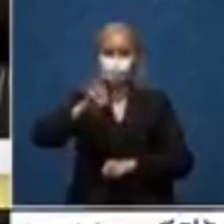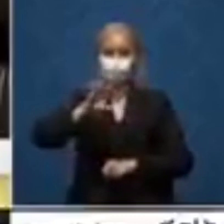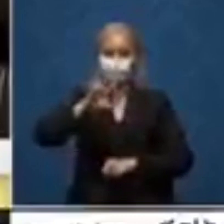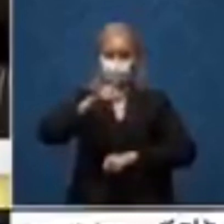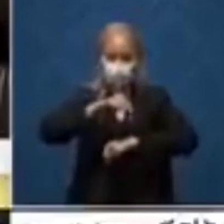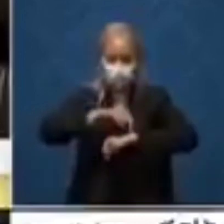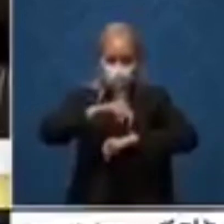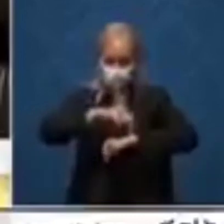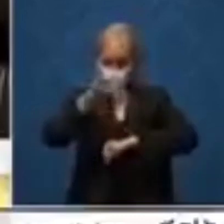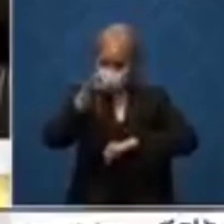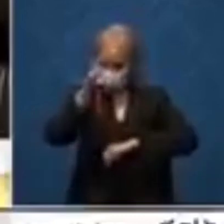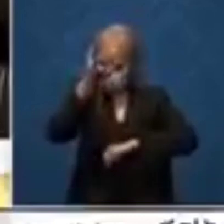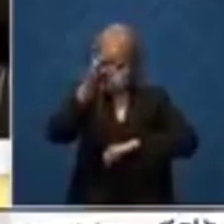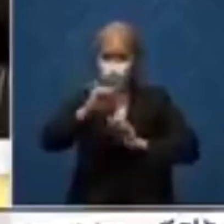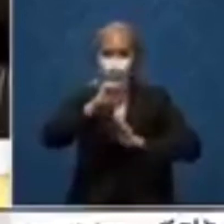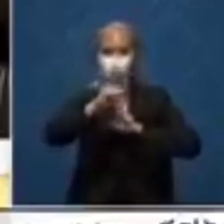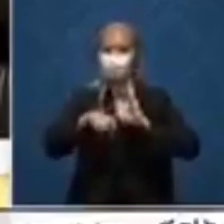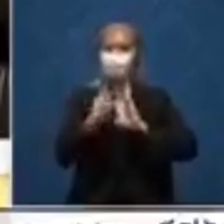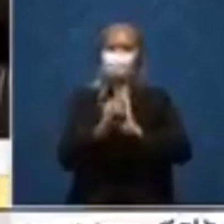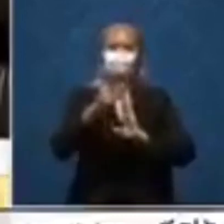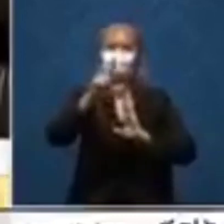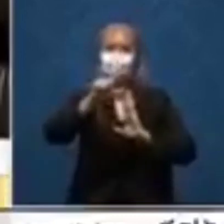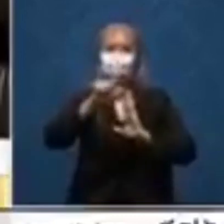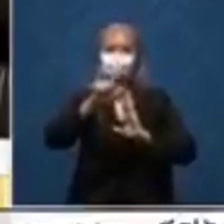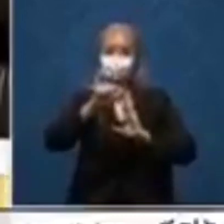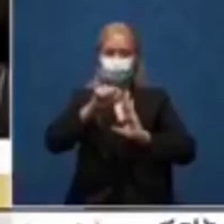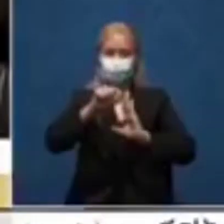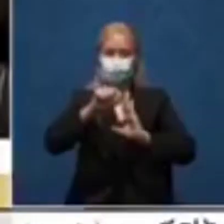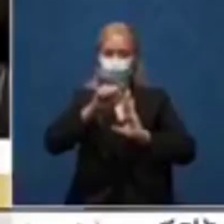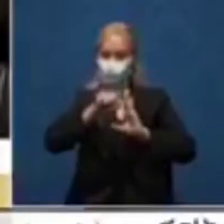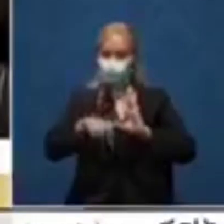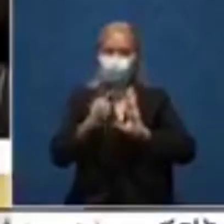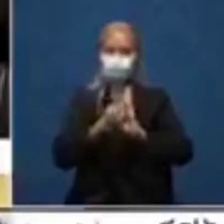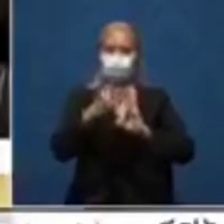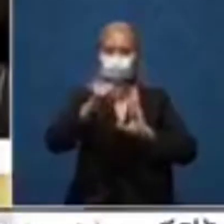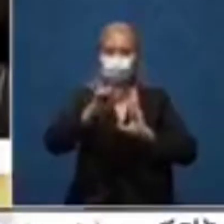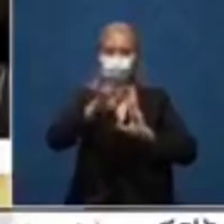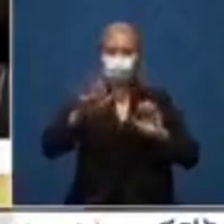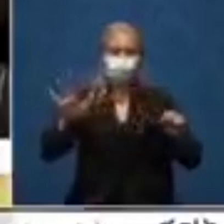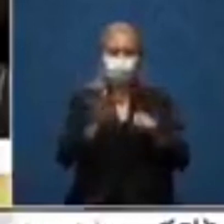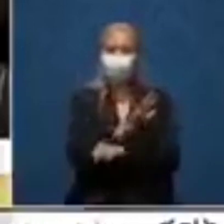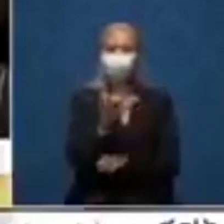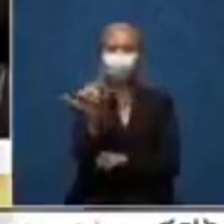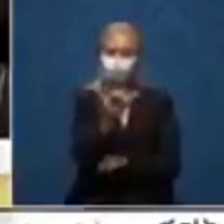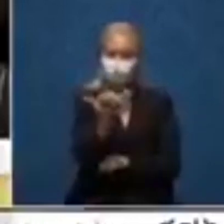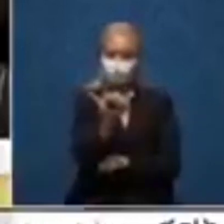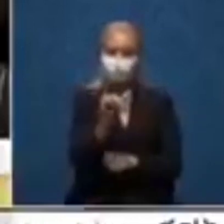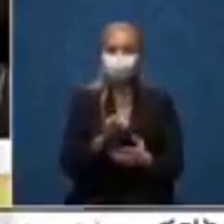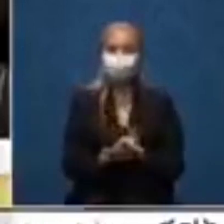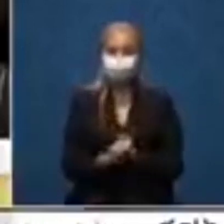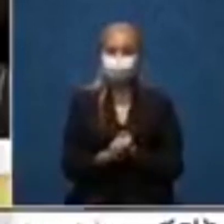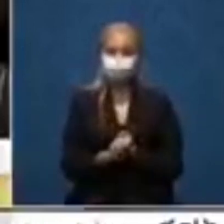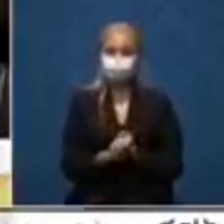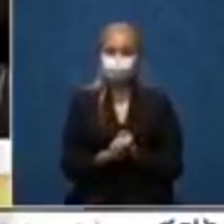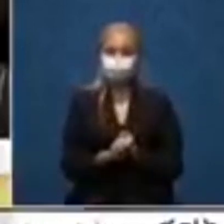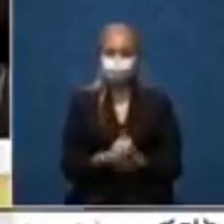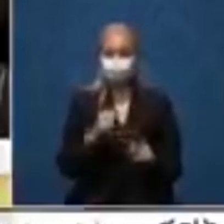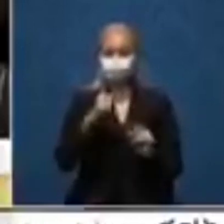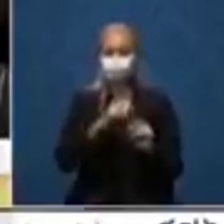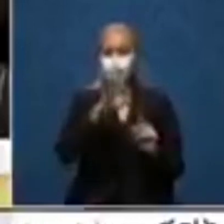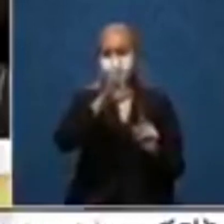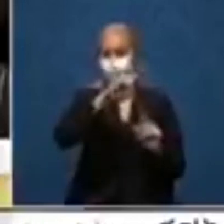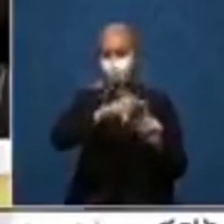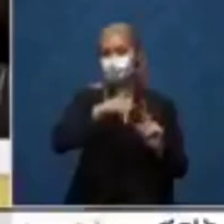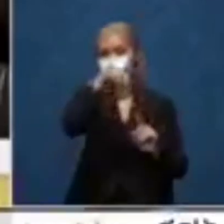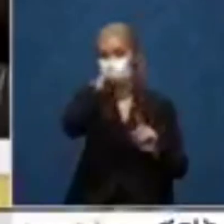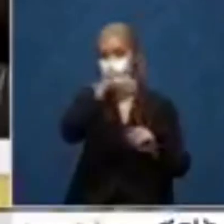ประมาณแค่20ชั่วโมงค่ะยังไม่ครบ24ชั่วโมงยังไม่ครบวันเลยนะคะคือในวันรุ่งขึ้นค่ะในวันที่7ตุลาคมเวลาประ